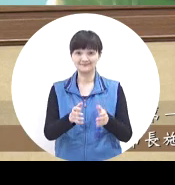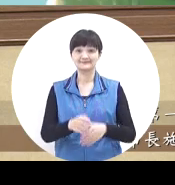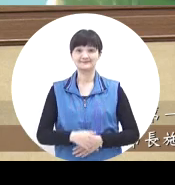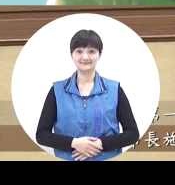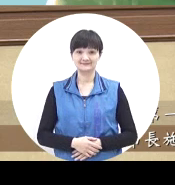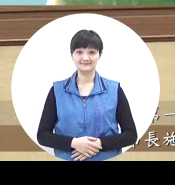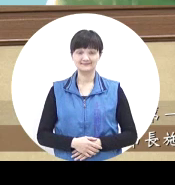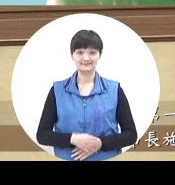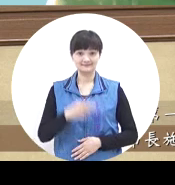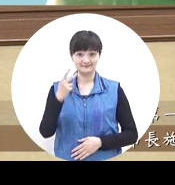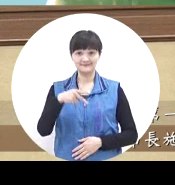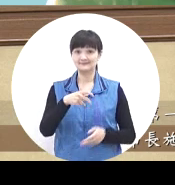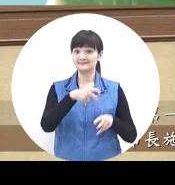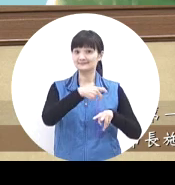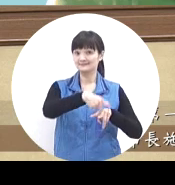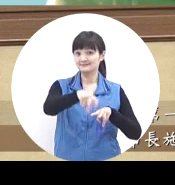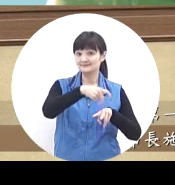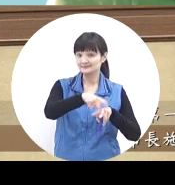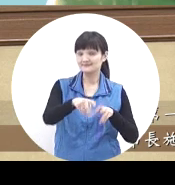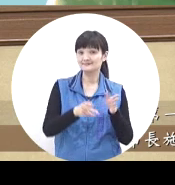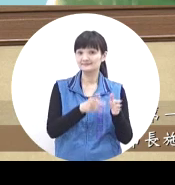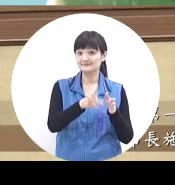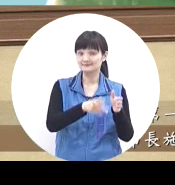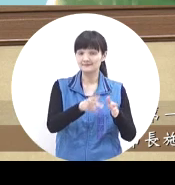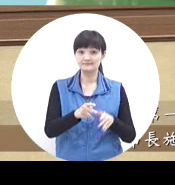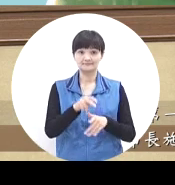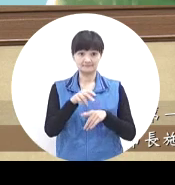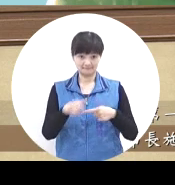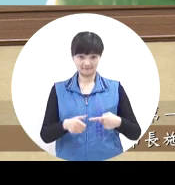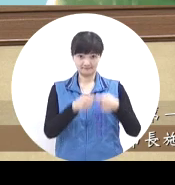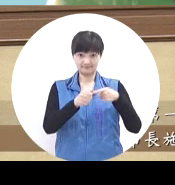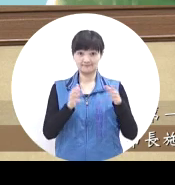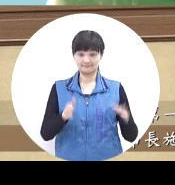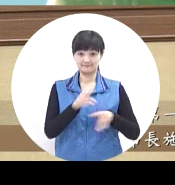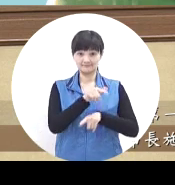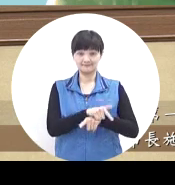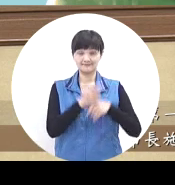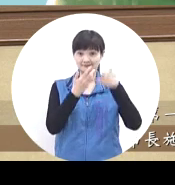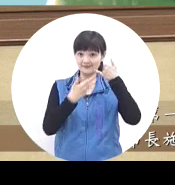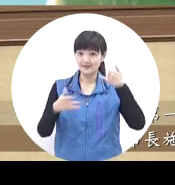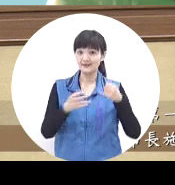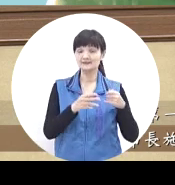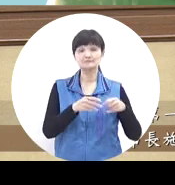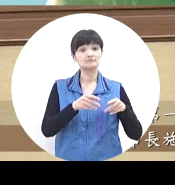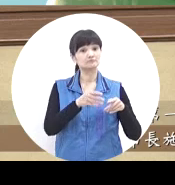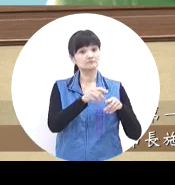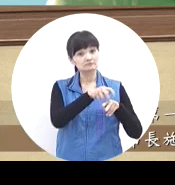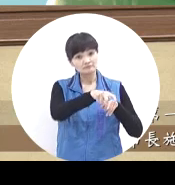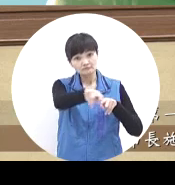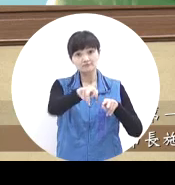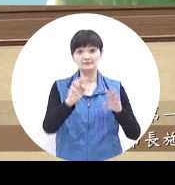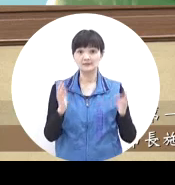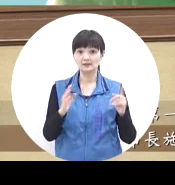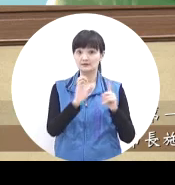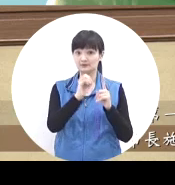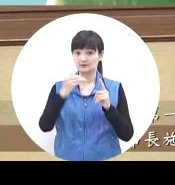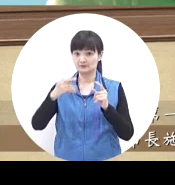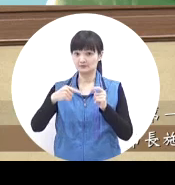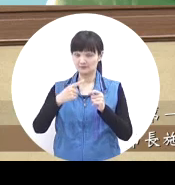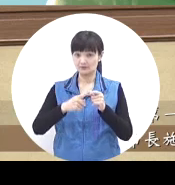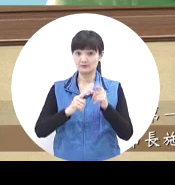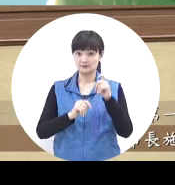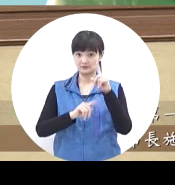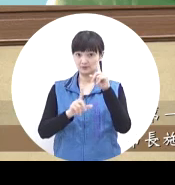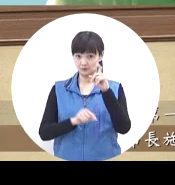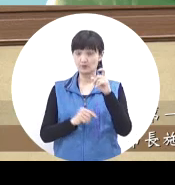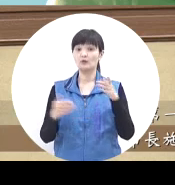们的轨道建设，南海第一期南海线在109年11月已经通车，第二层